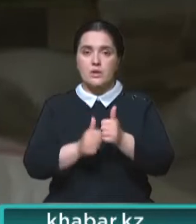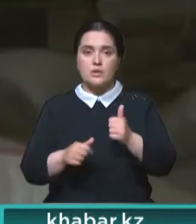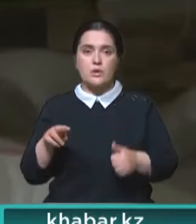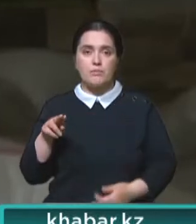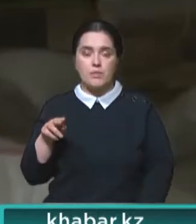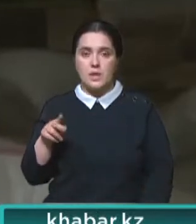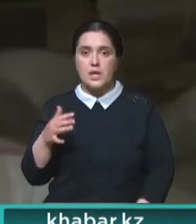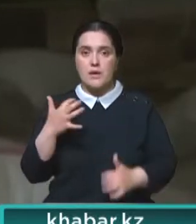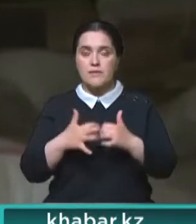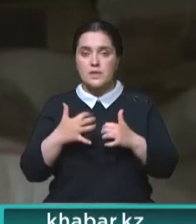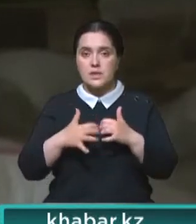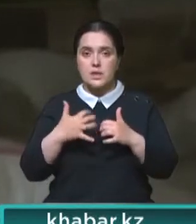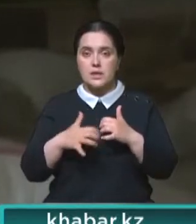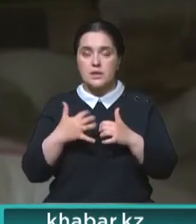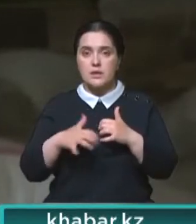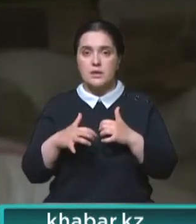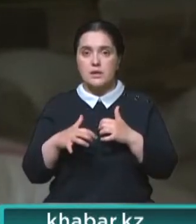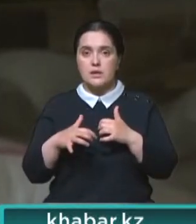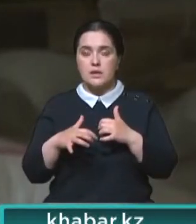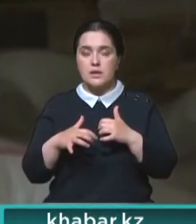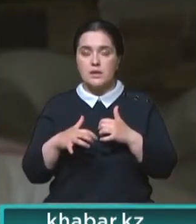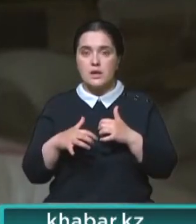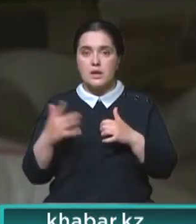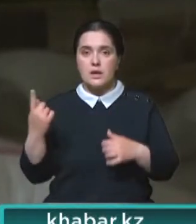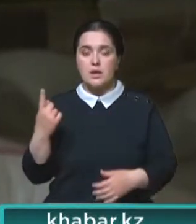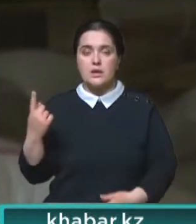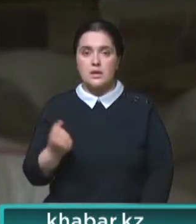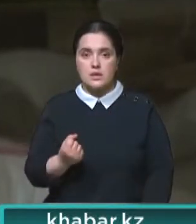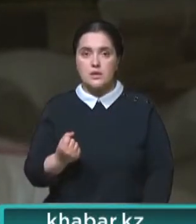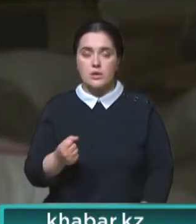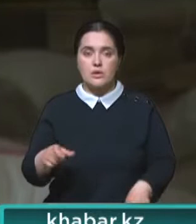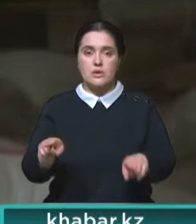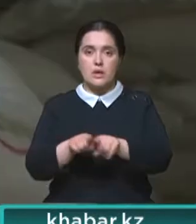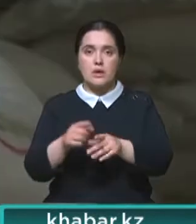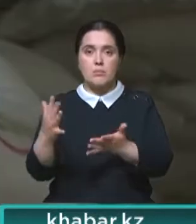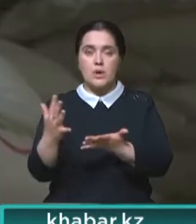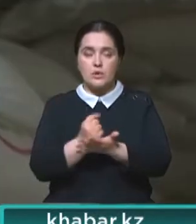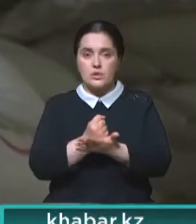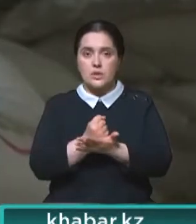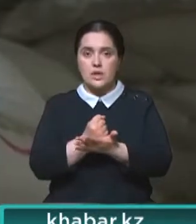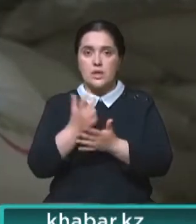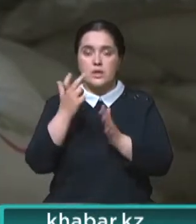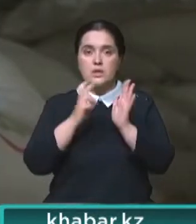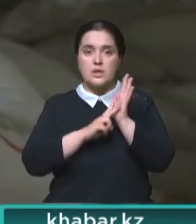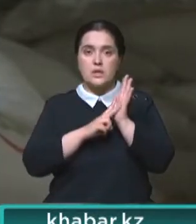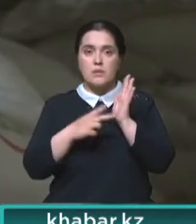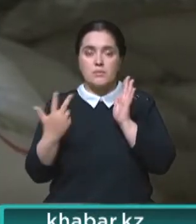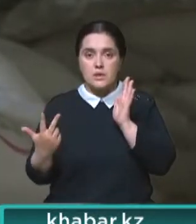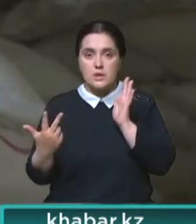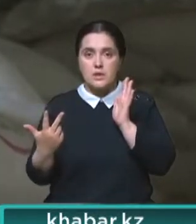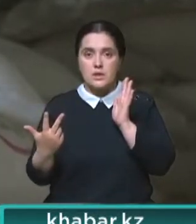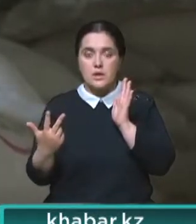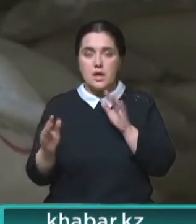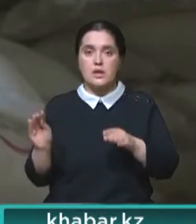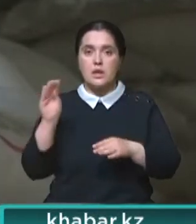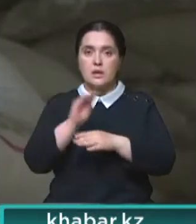В среднем 20 тонн в неделю. Ну так получается где-то в среднем. 373 плюс...